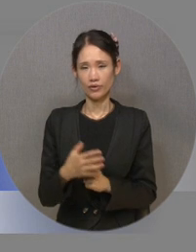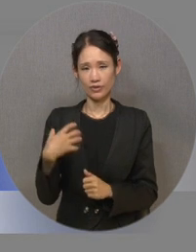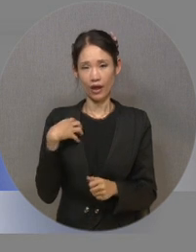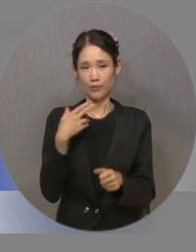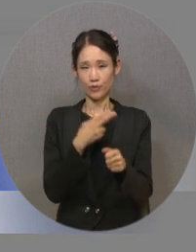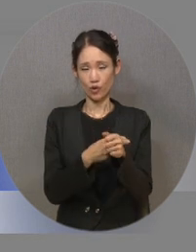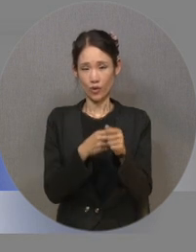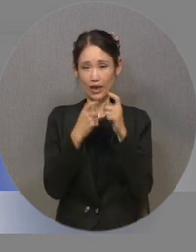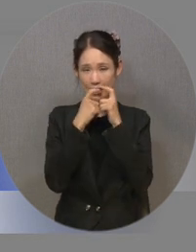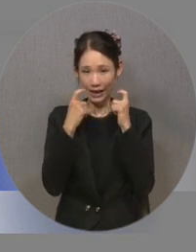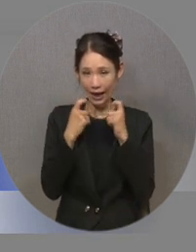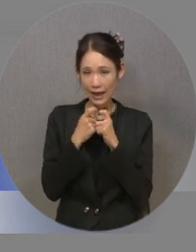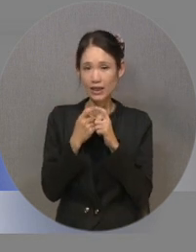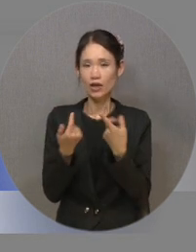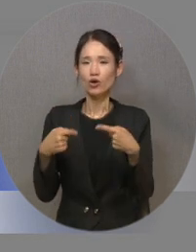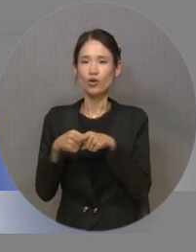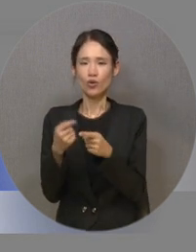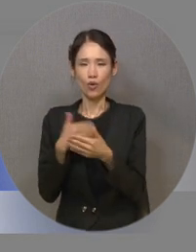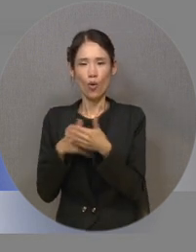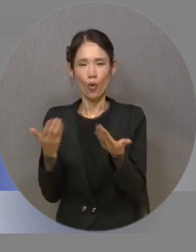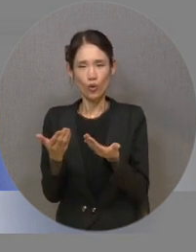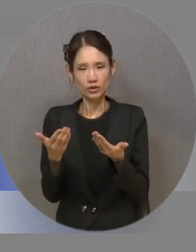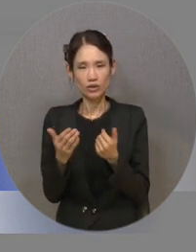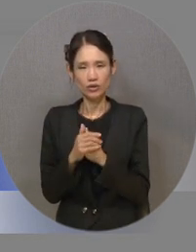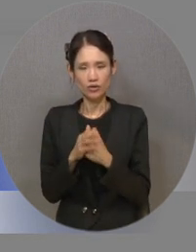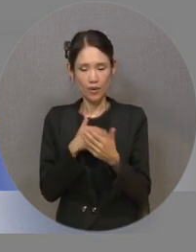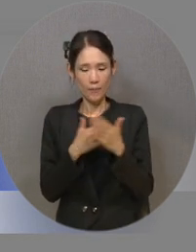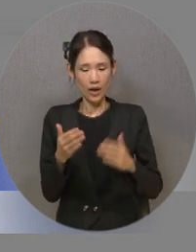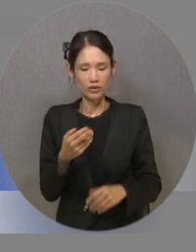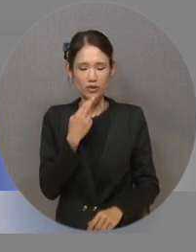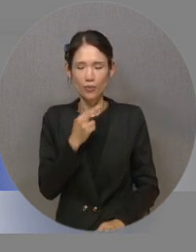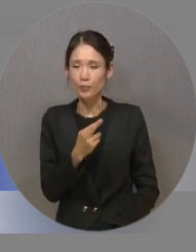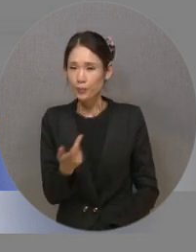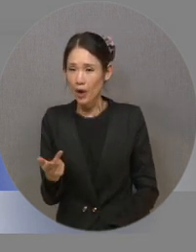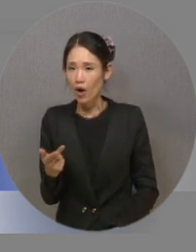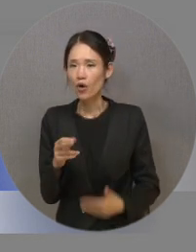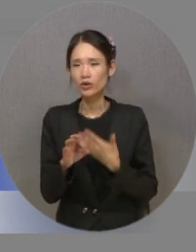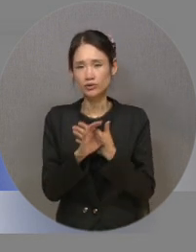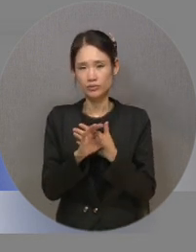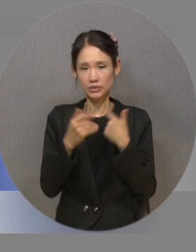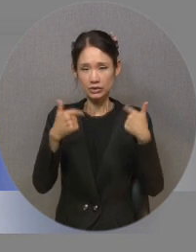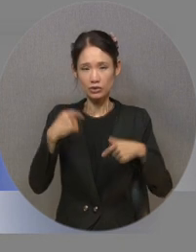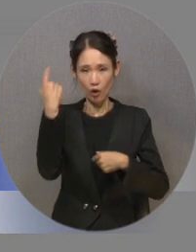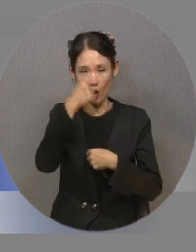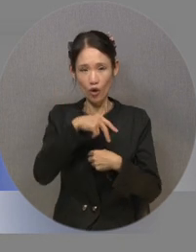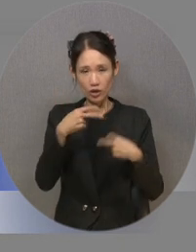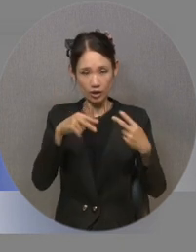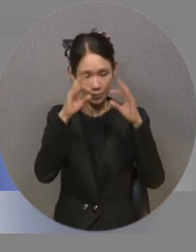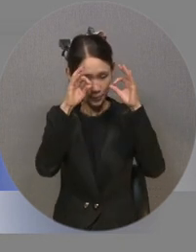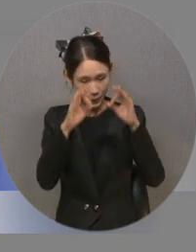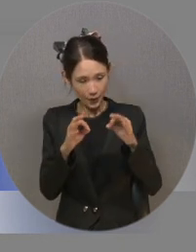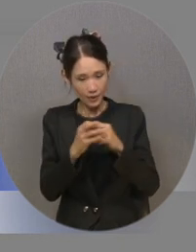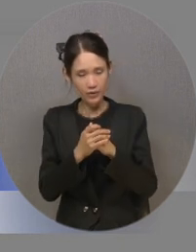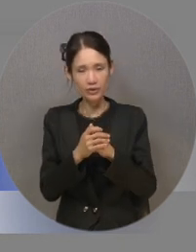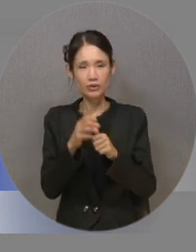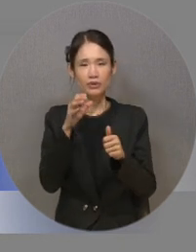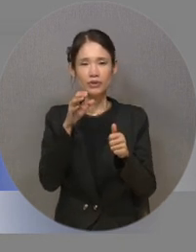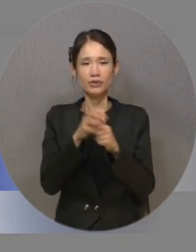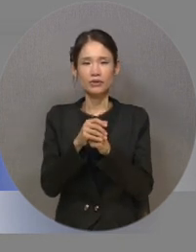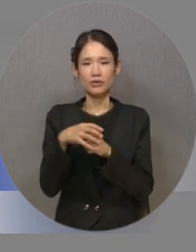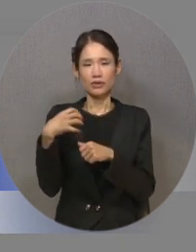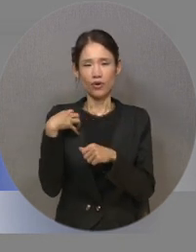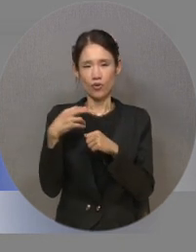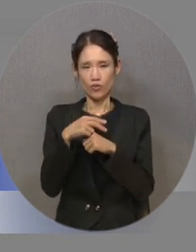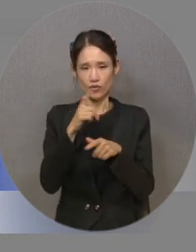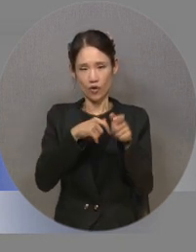담임교사가 개인 또는 공적인 일로 반에 없을 경우에도 늘 얼굴을 보는 비단잉교사를 대면함으로써